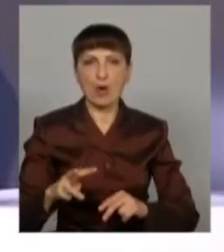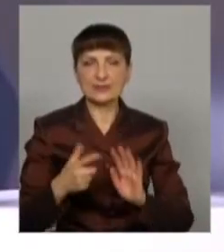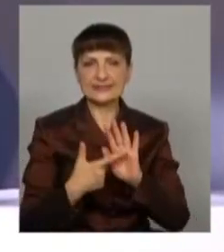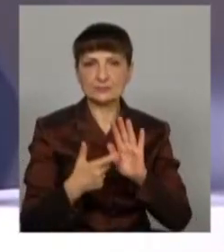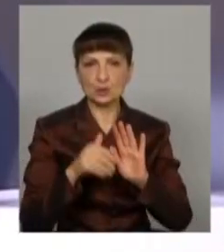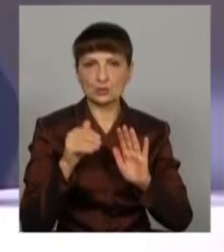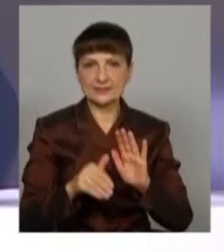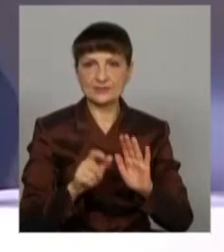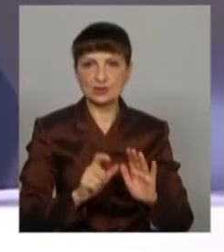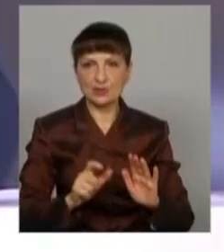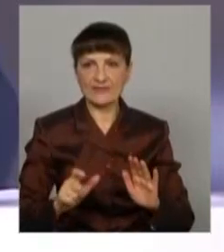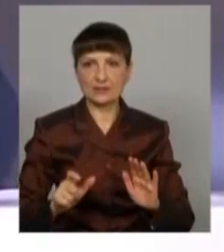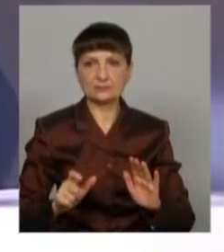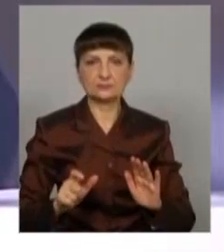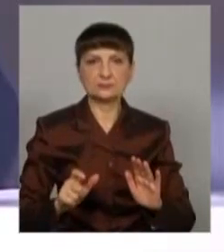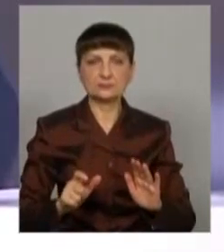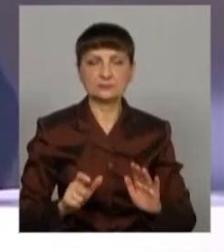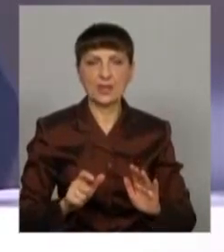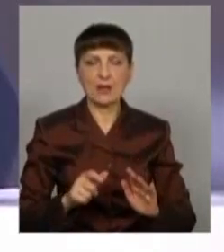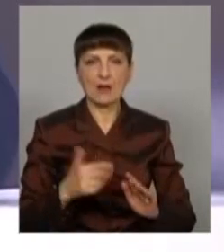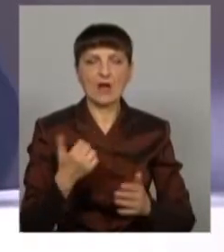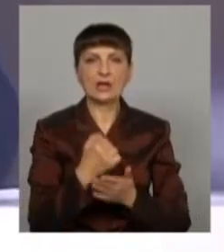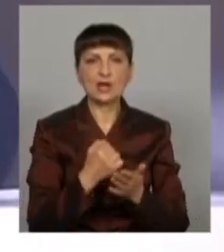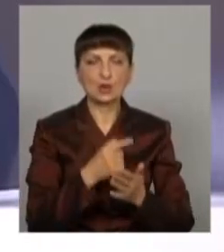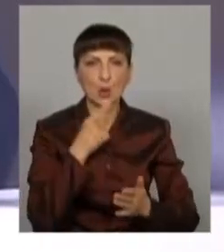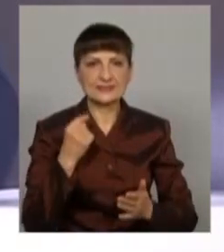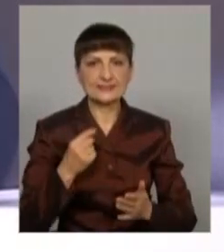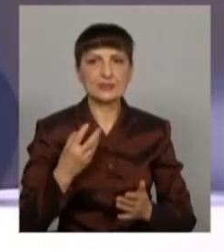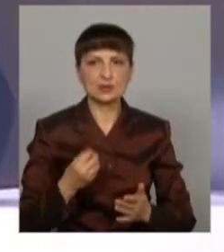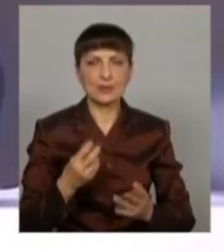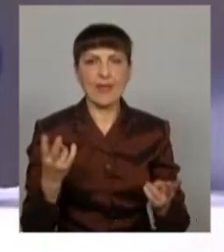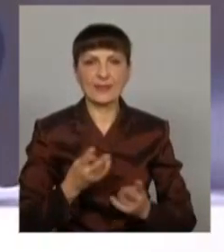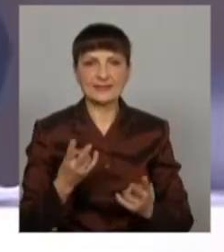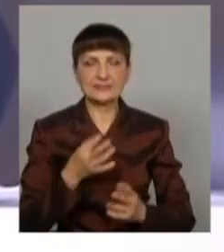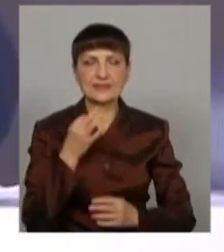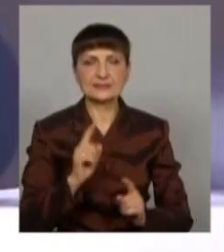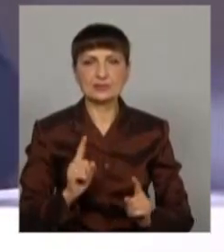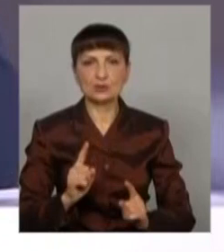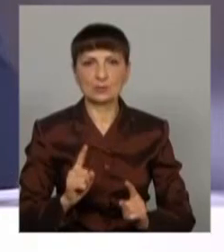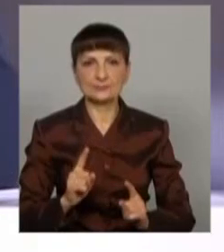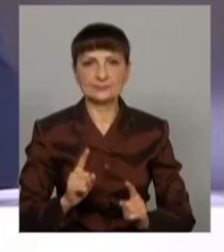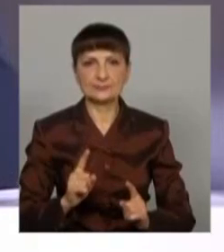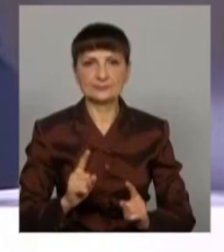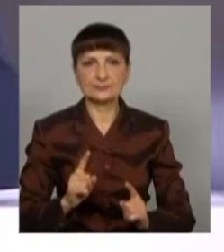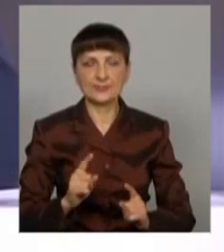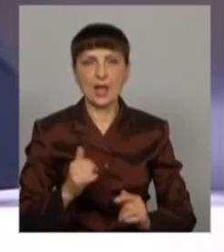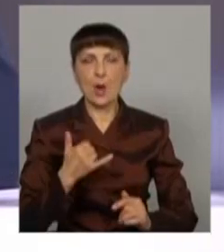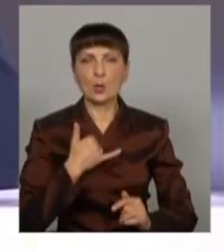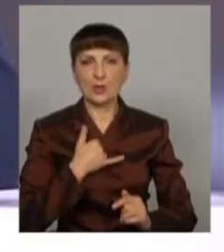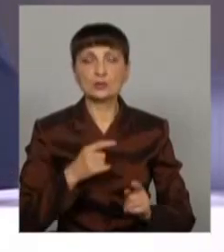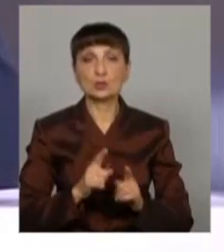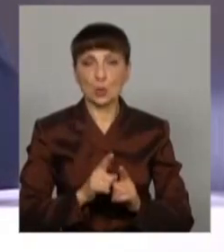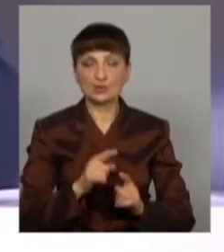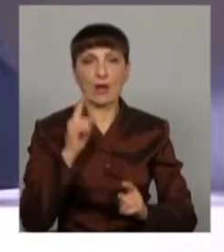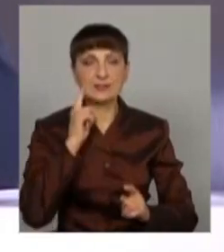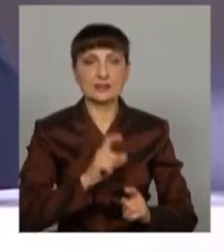700.000 граждан России Кроме того необходимо отметить что у нашей тоже